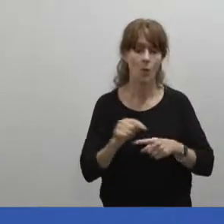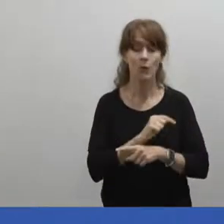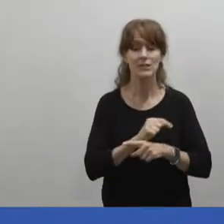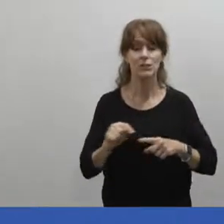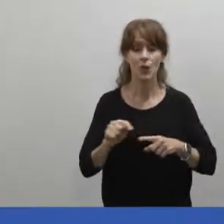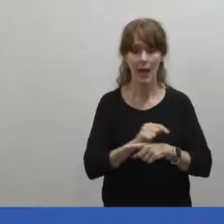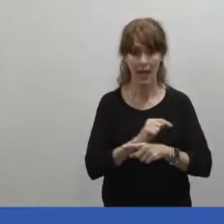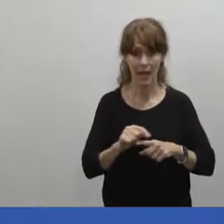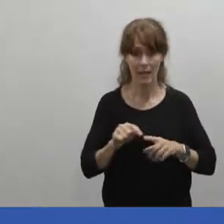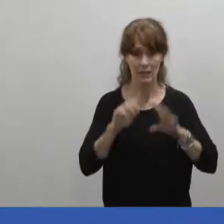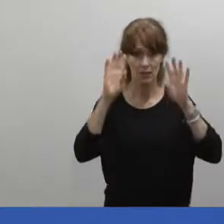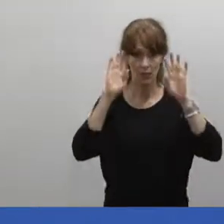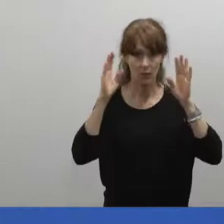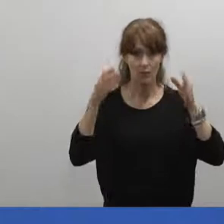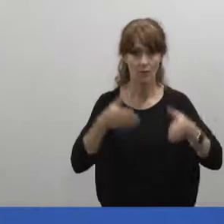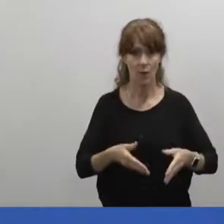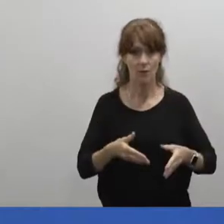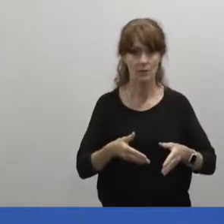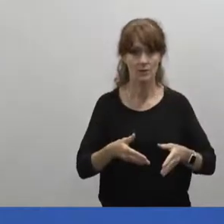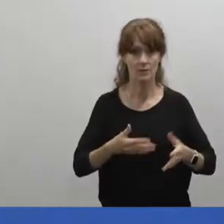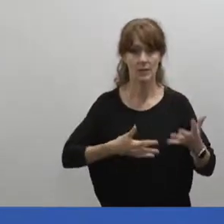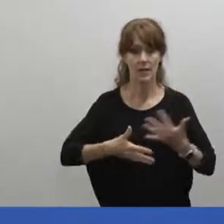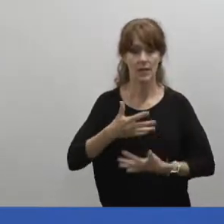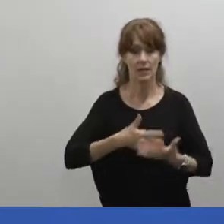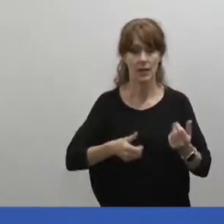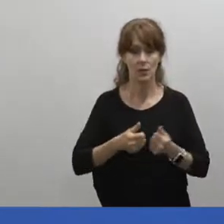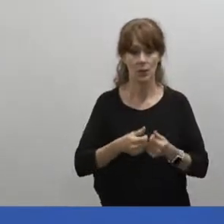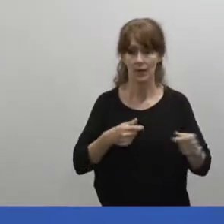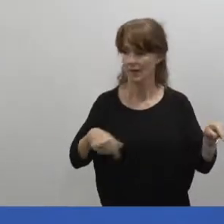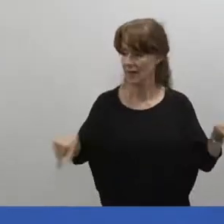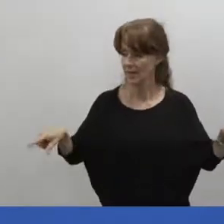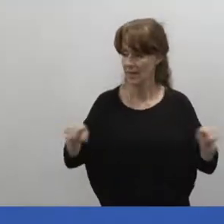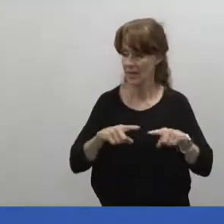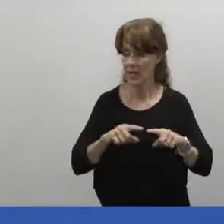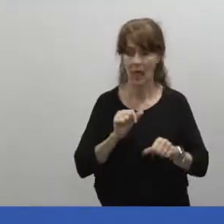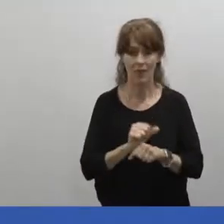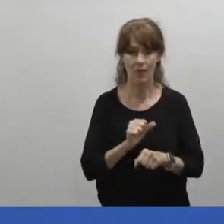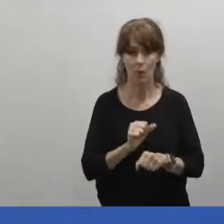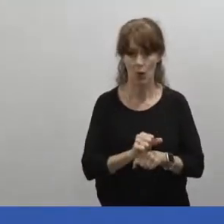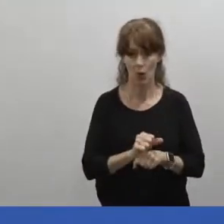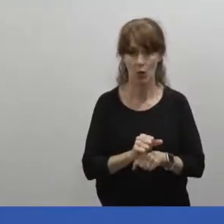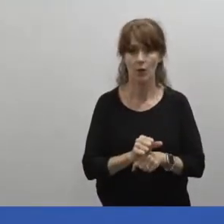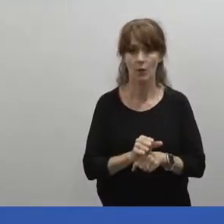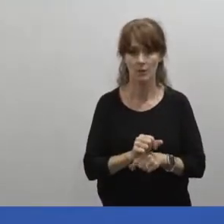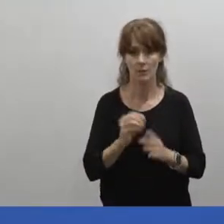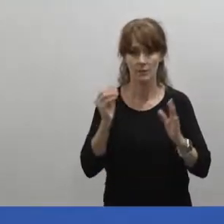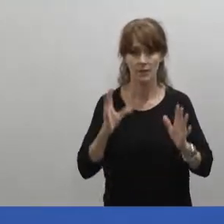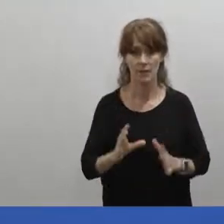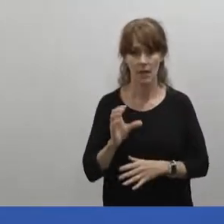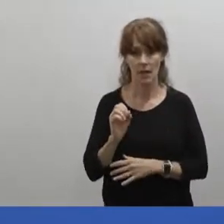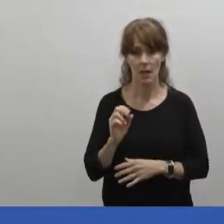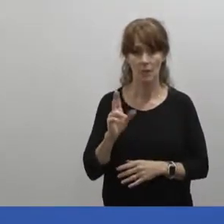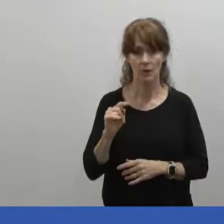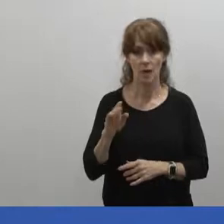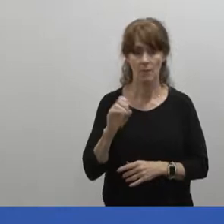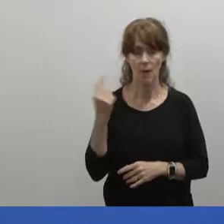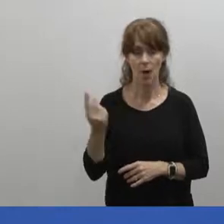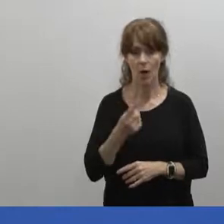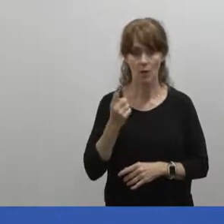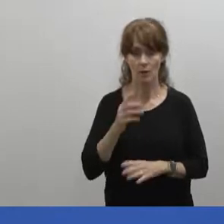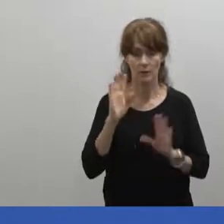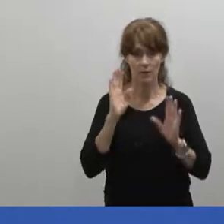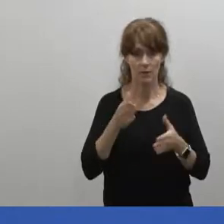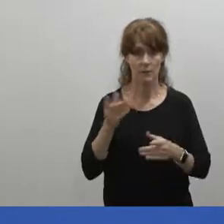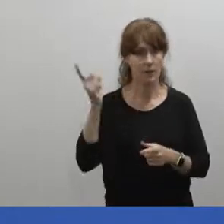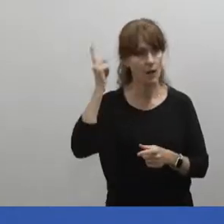đòi mù là hai thái dương prăng prang vực hạt rùm khnìa chui khnìa xâm rạp thuê ca sân con tờ